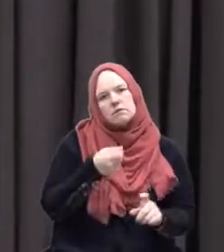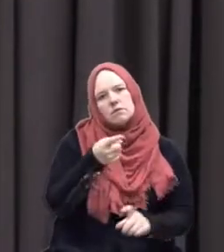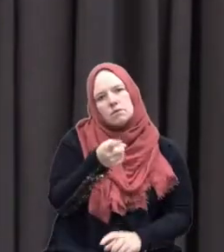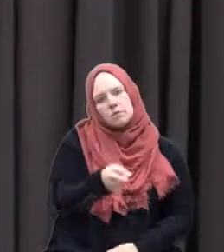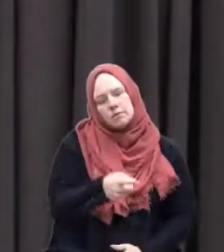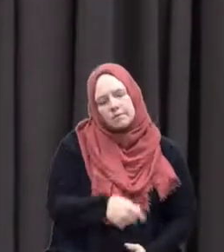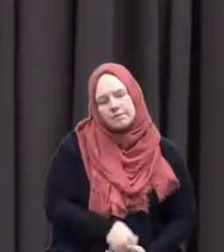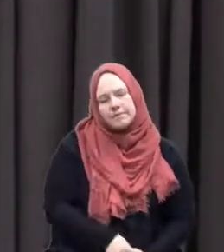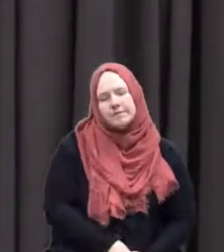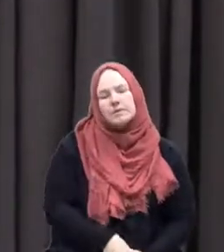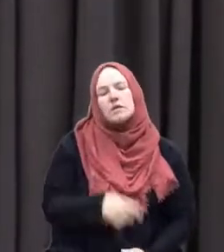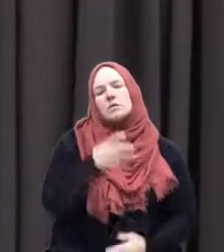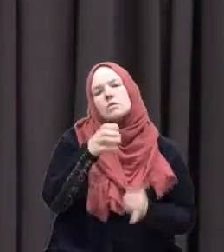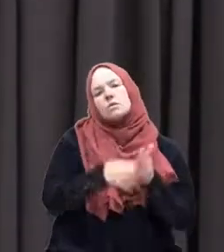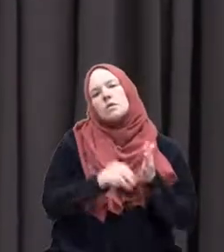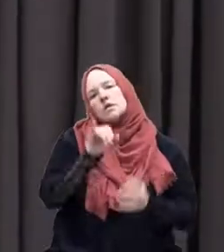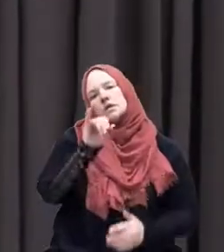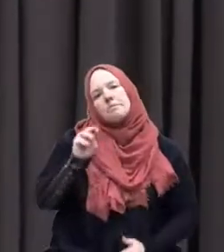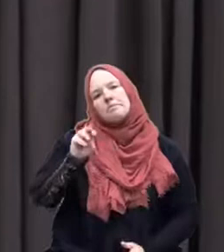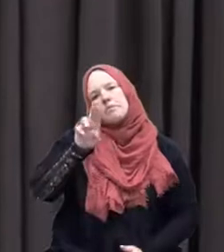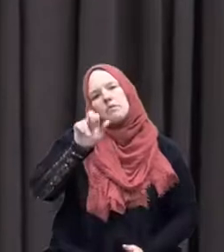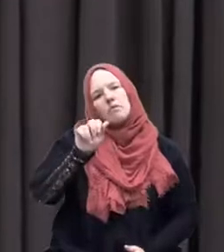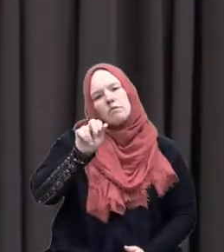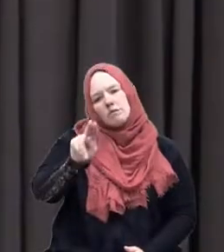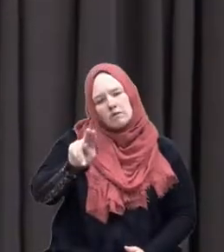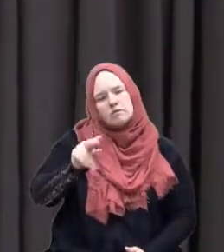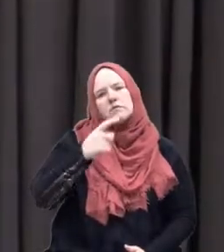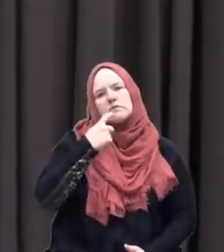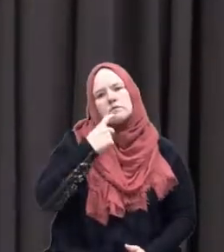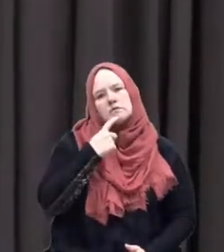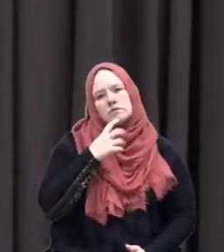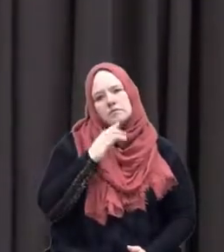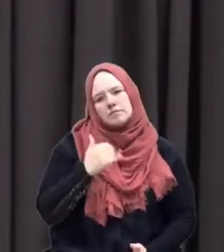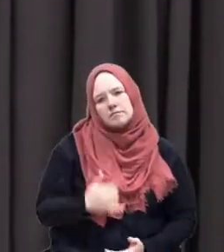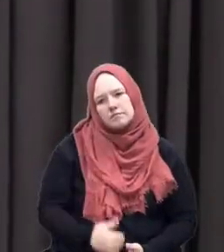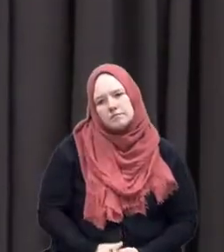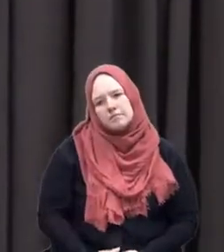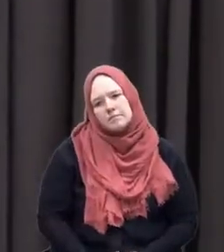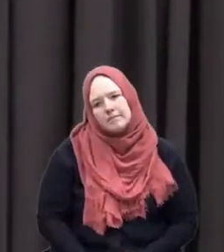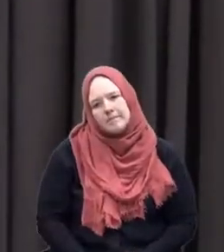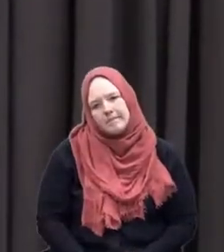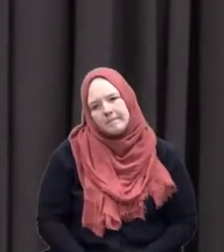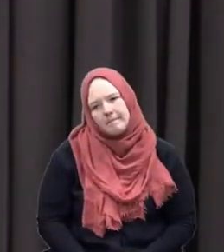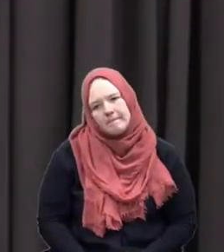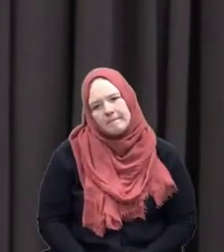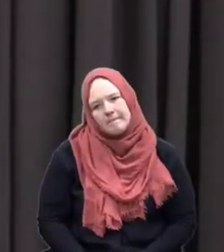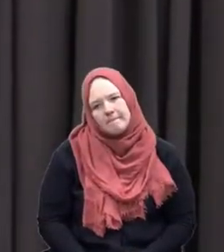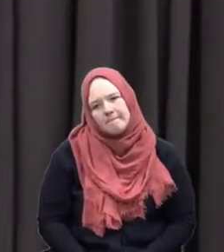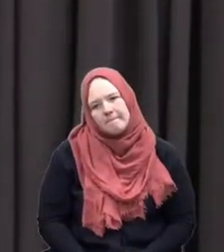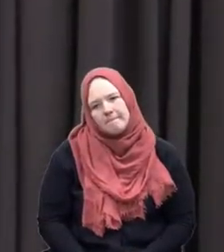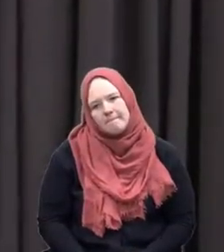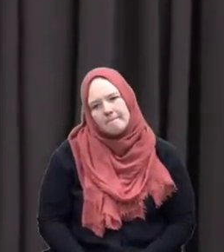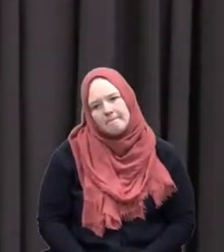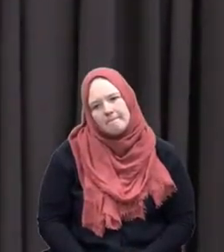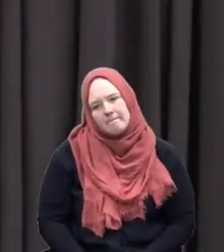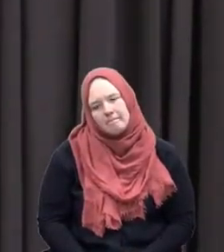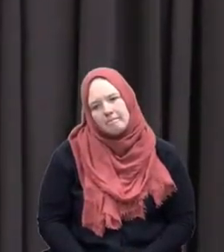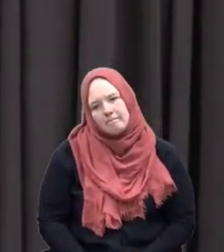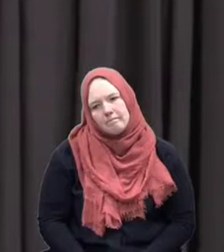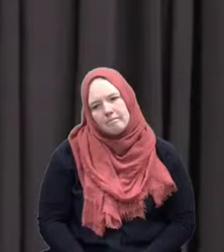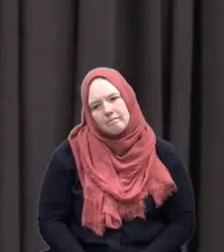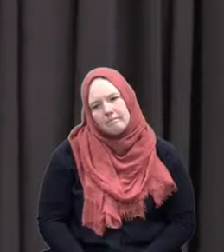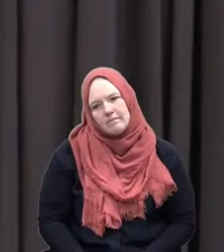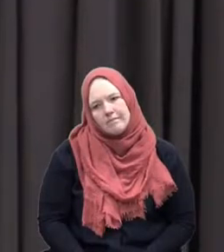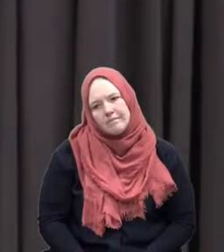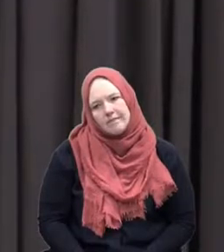says in the Quran, in Surah Al Imran, وَلَا تَهِنُوا وَلَا تَحْزَنُوا وَأَنْتُمُ